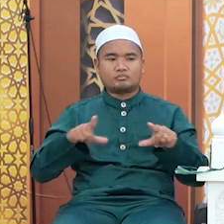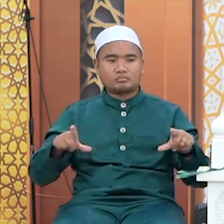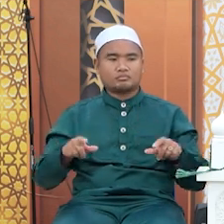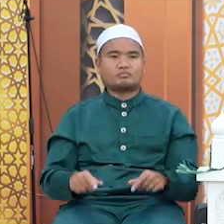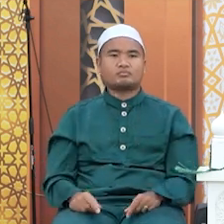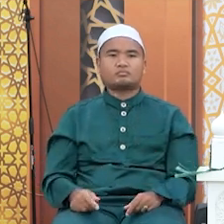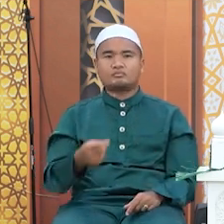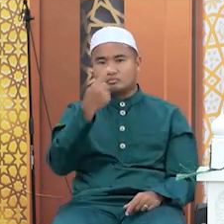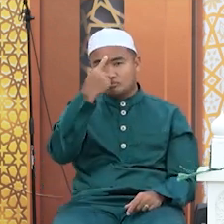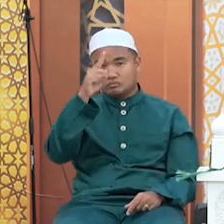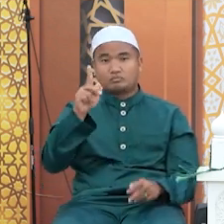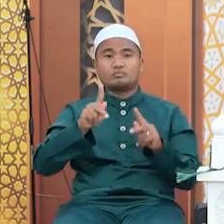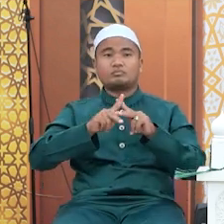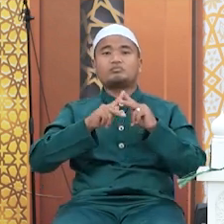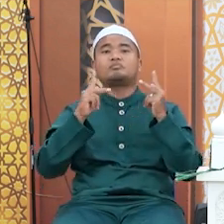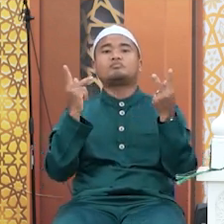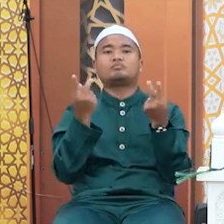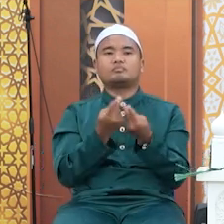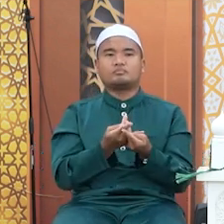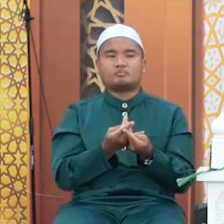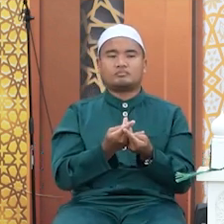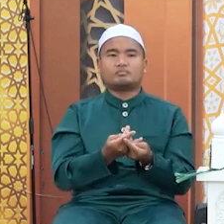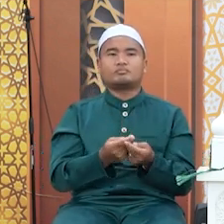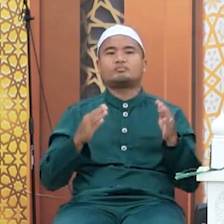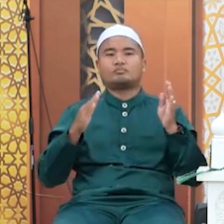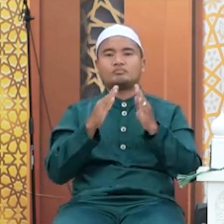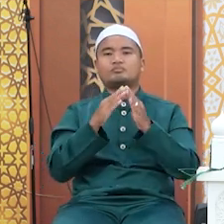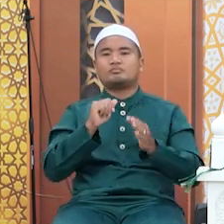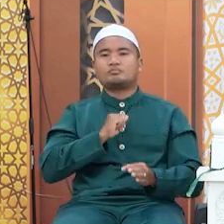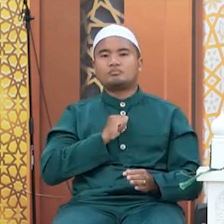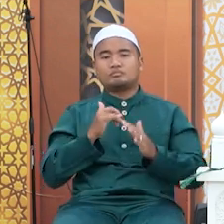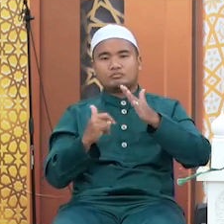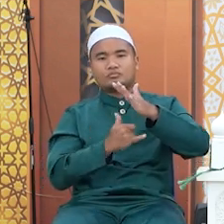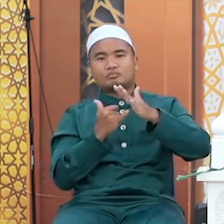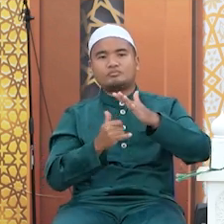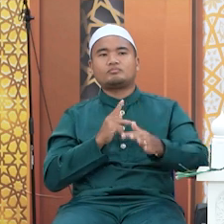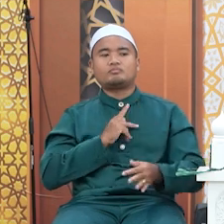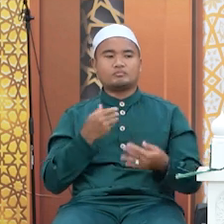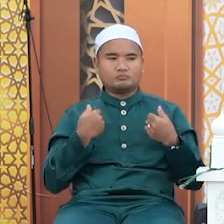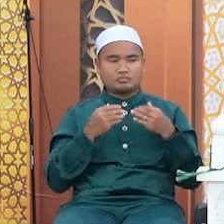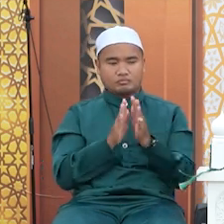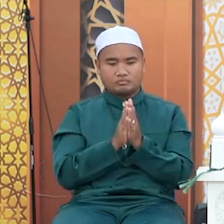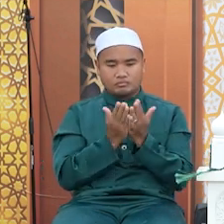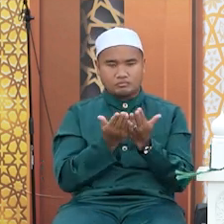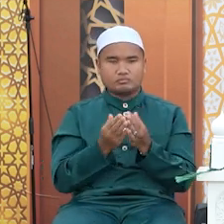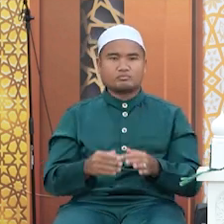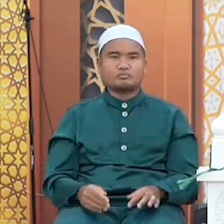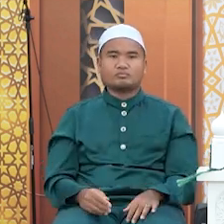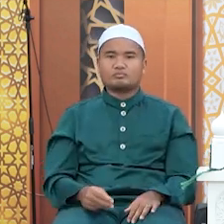Untuk keluarga, saya sebut baiti jannati rumahku syurgaku. Takut tuan-tuan, kita tengok